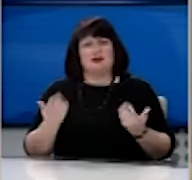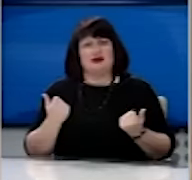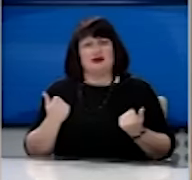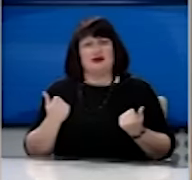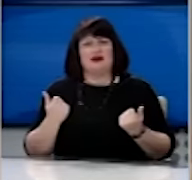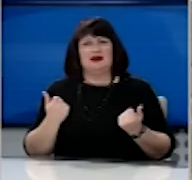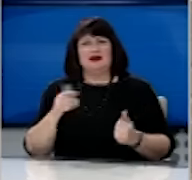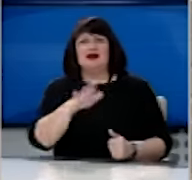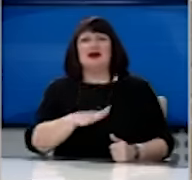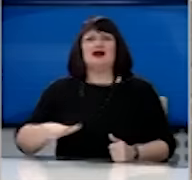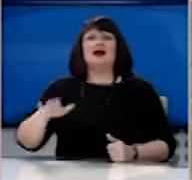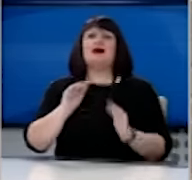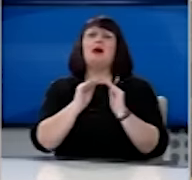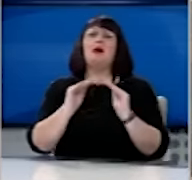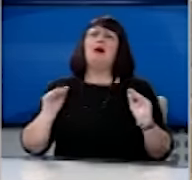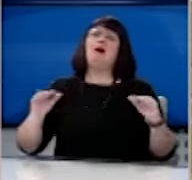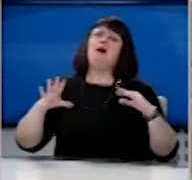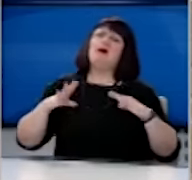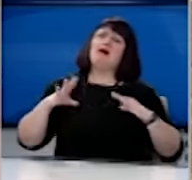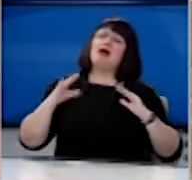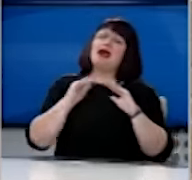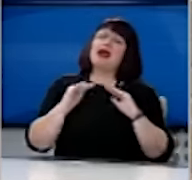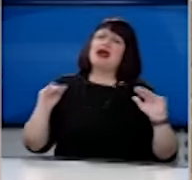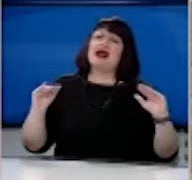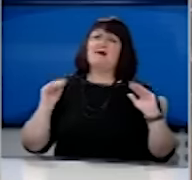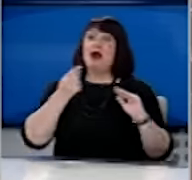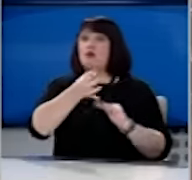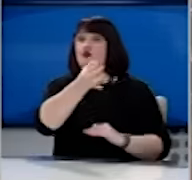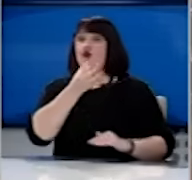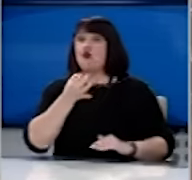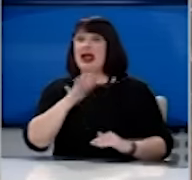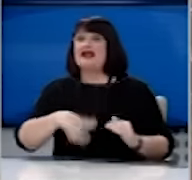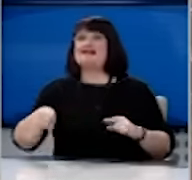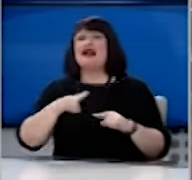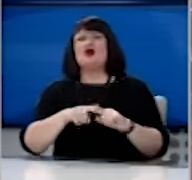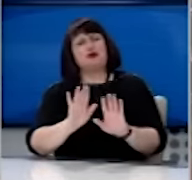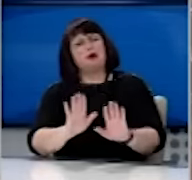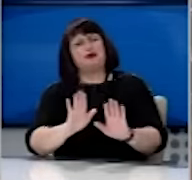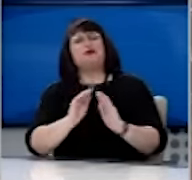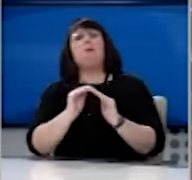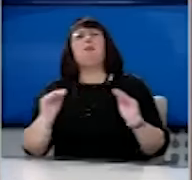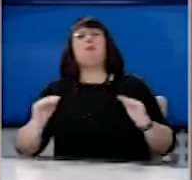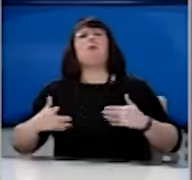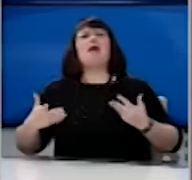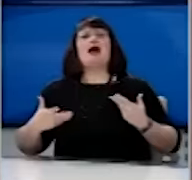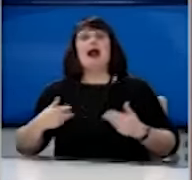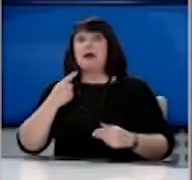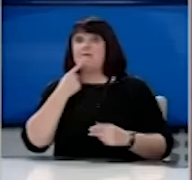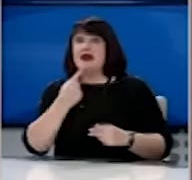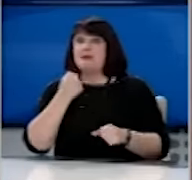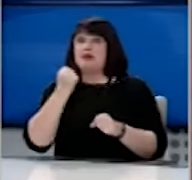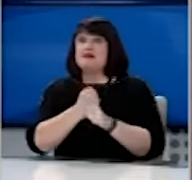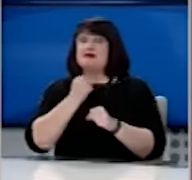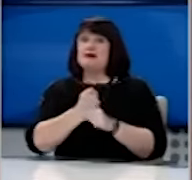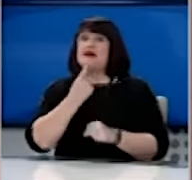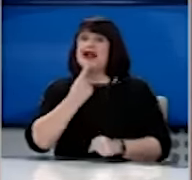το κλίμα εφησυχασμού που καλλιεργείτε εσείς στον ελληνικό λαό. Ίσα-ίσα επιμένουμε